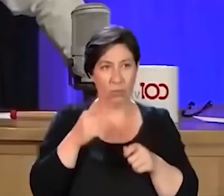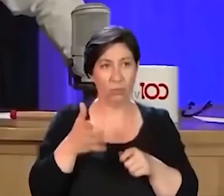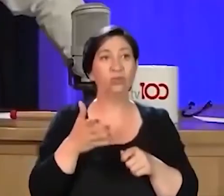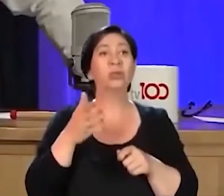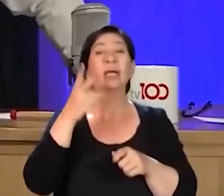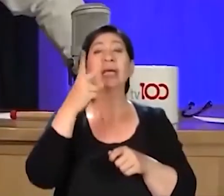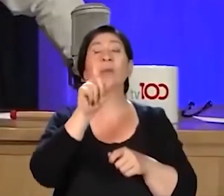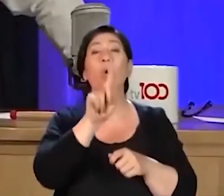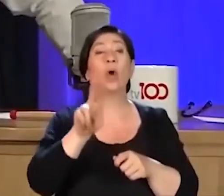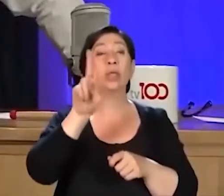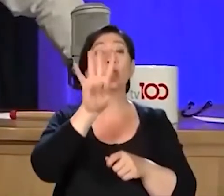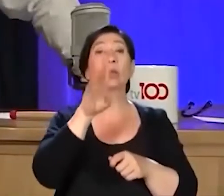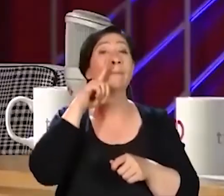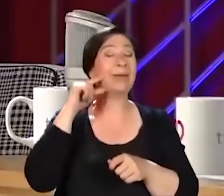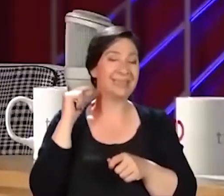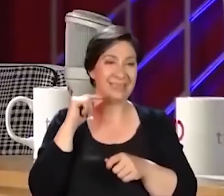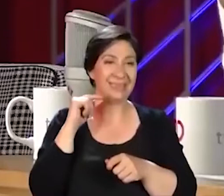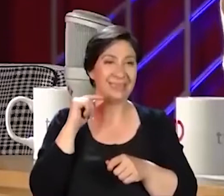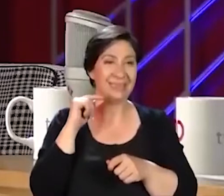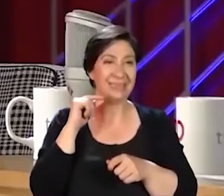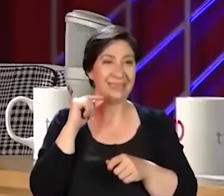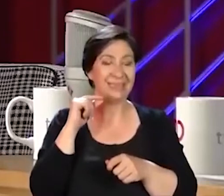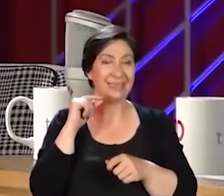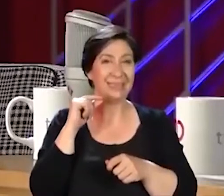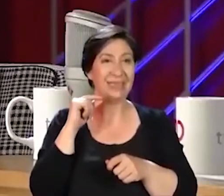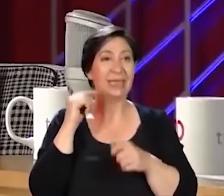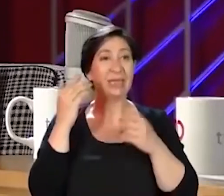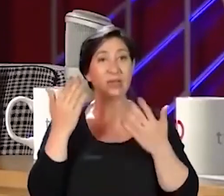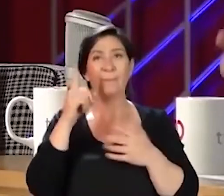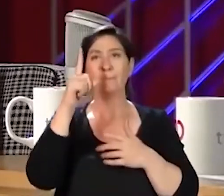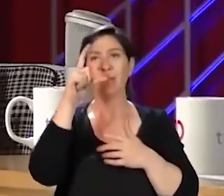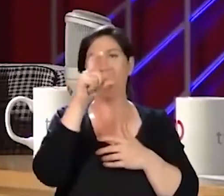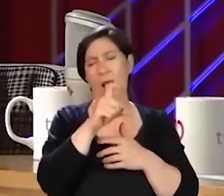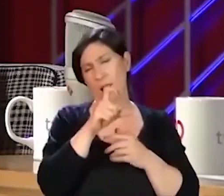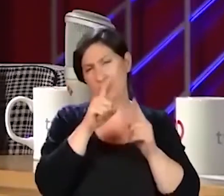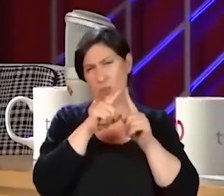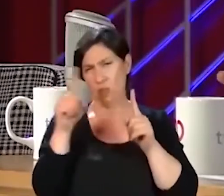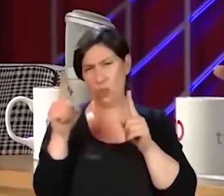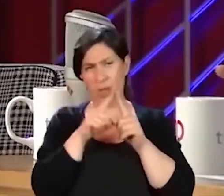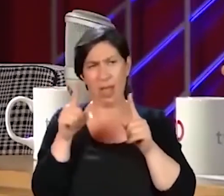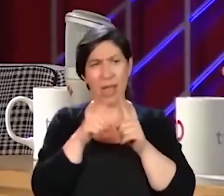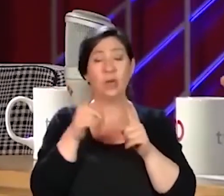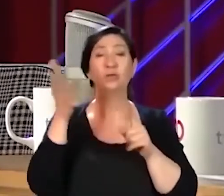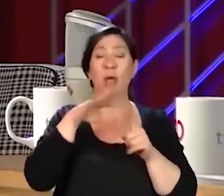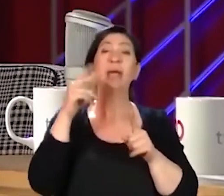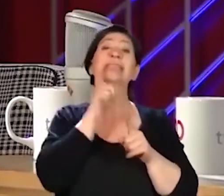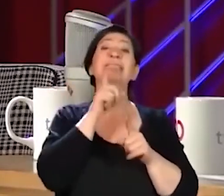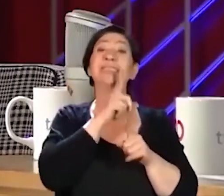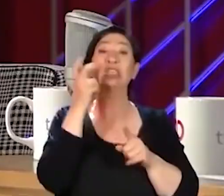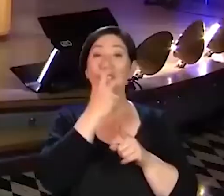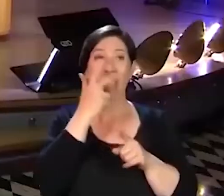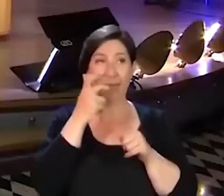2017 4 Mayıs işte bir ay gibi bir süre arkasından mufon çıkıyor